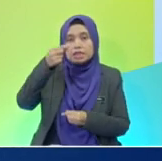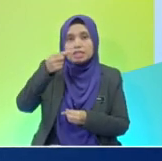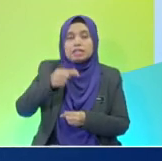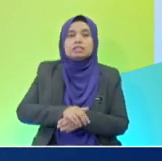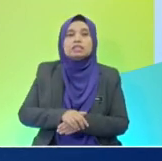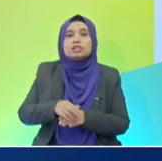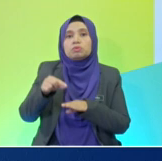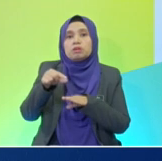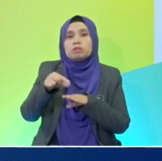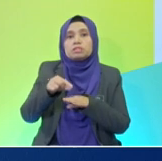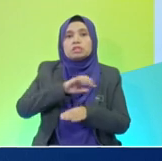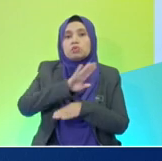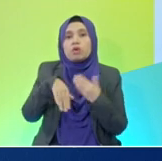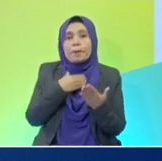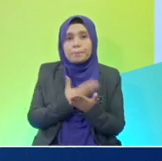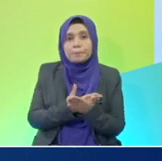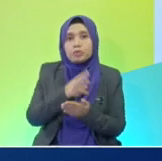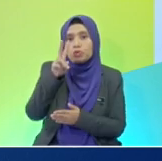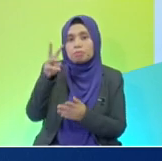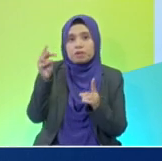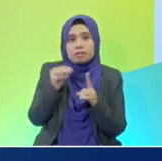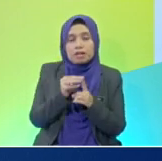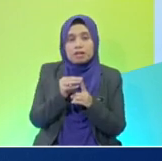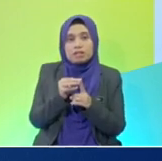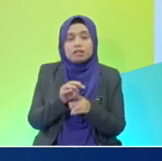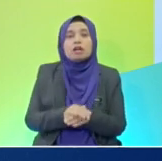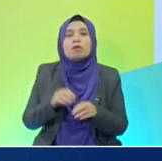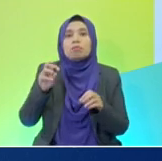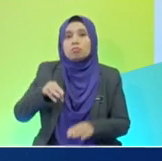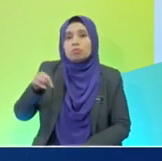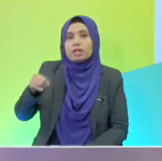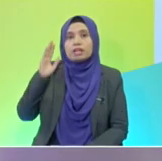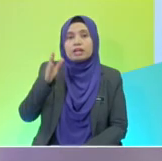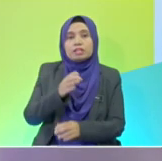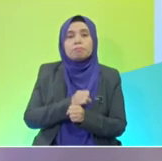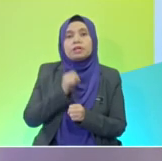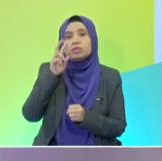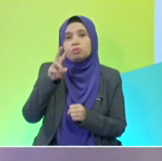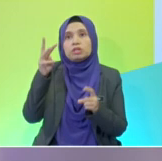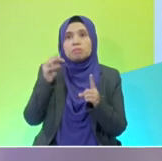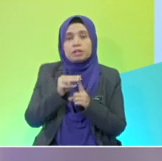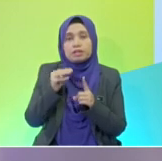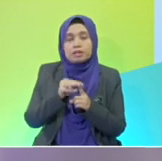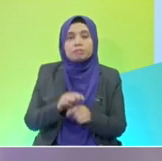sejumlah Fakta adalah dua jadi dekat sini murid akan mendapat dua markah